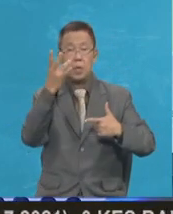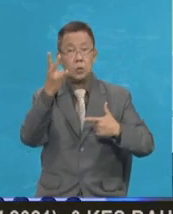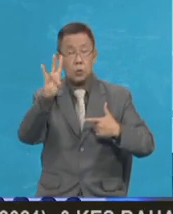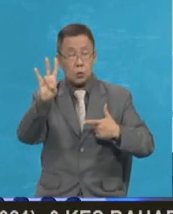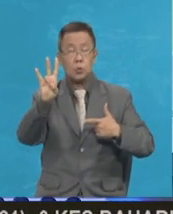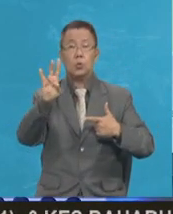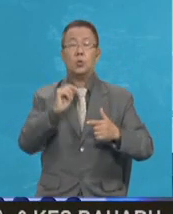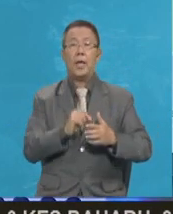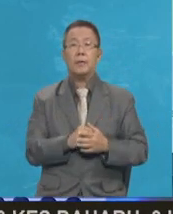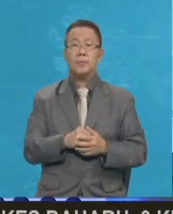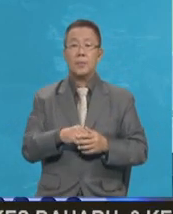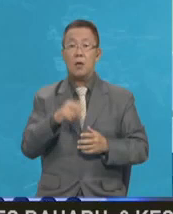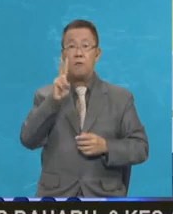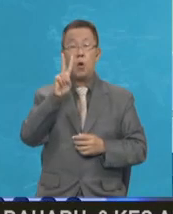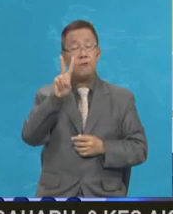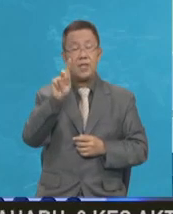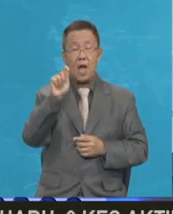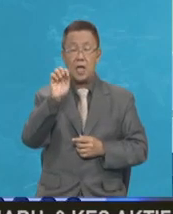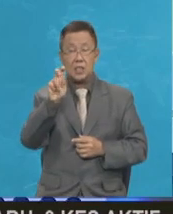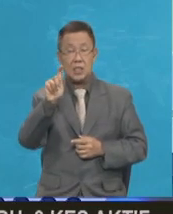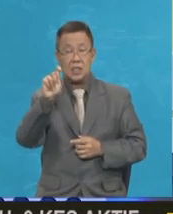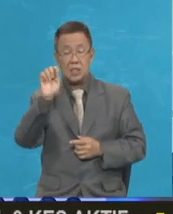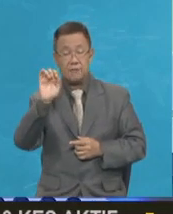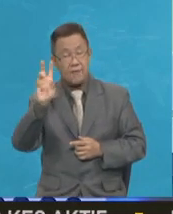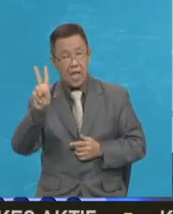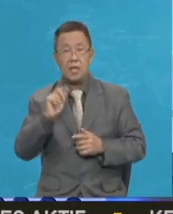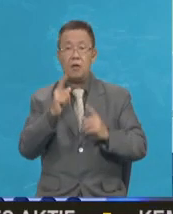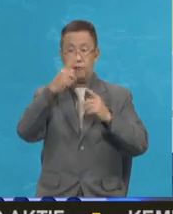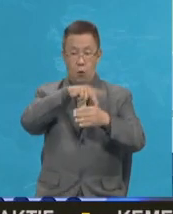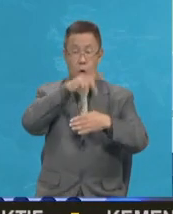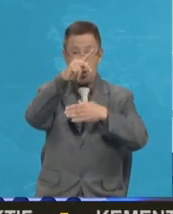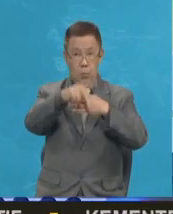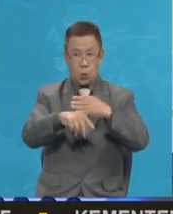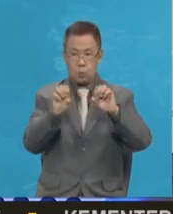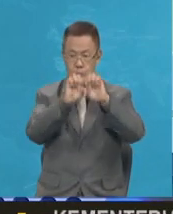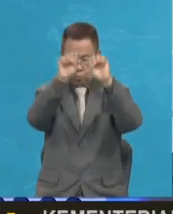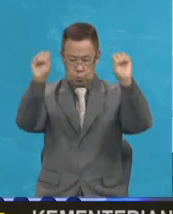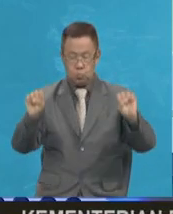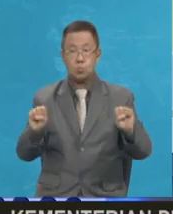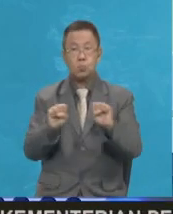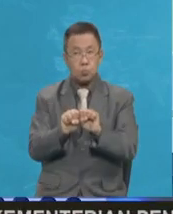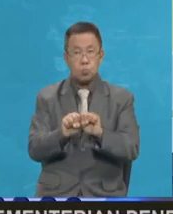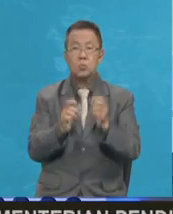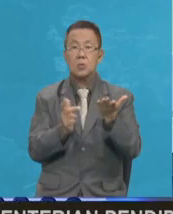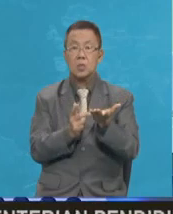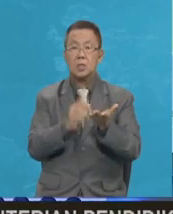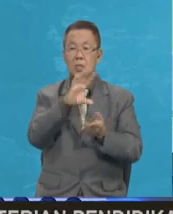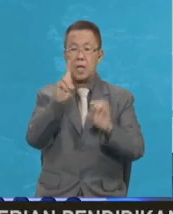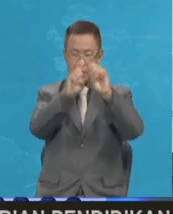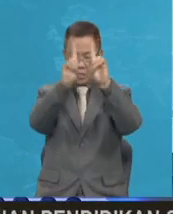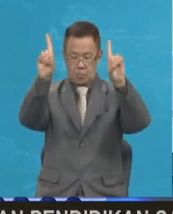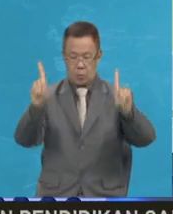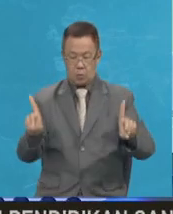Academy pendidikan teknik albuqaish n latihan Tibet pagi program CEO pendidikan teknikal dan Diploma